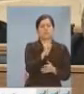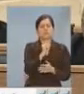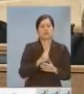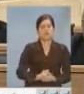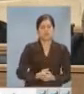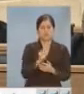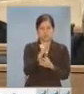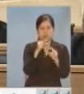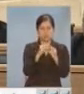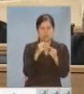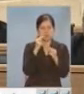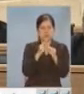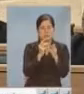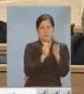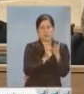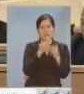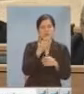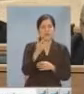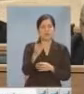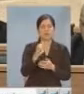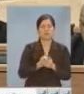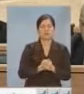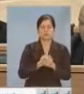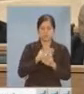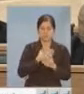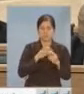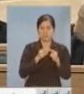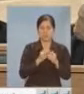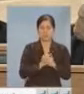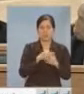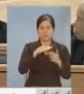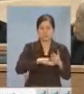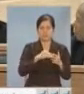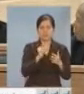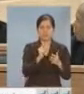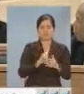ที่จะลบล้างไปได้ครับขอบคุณครับท่านประธานด้วยเหตุนี้กับผม